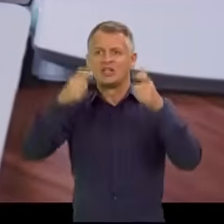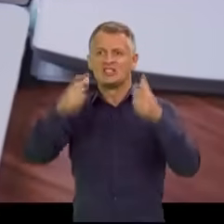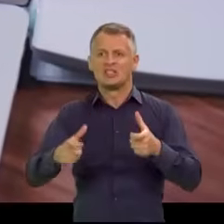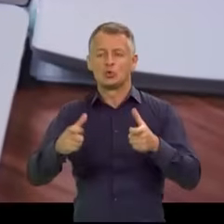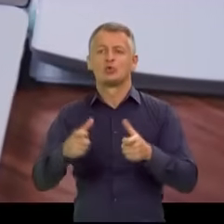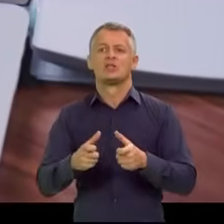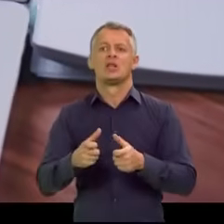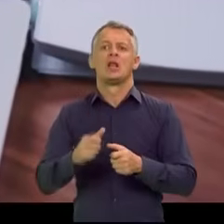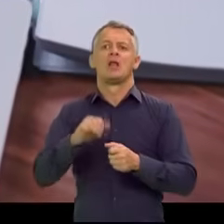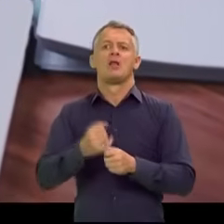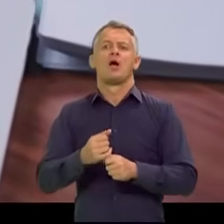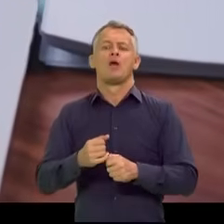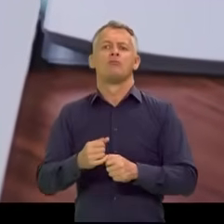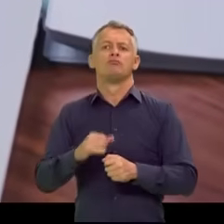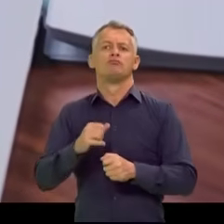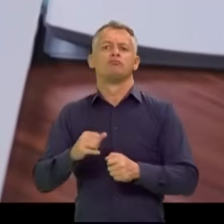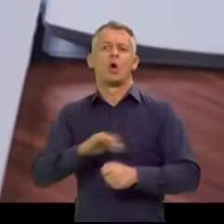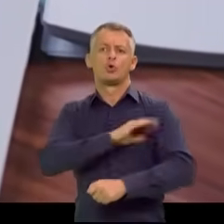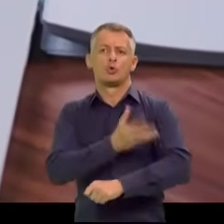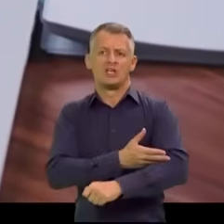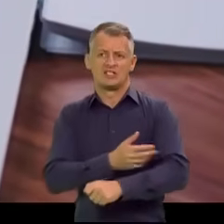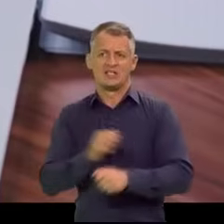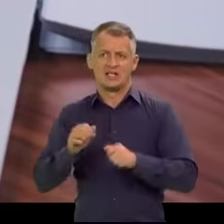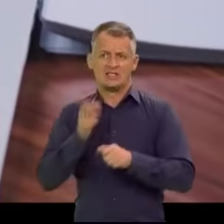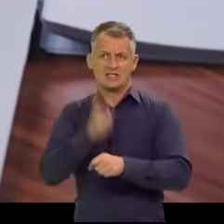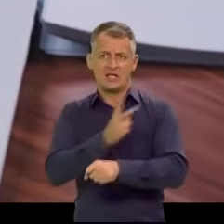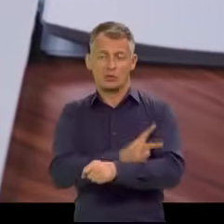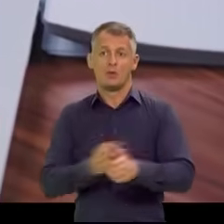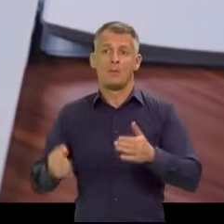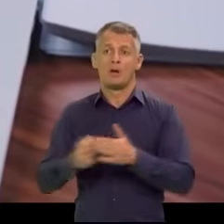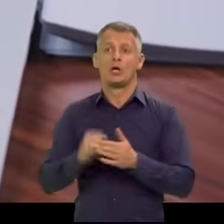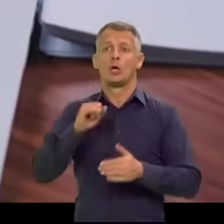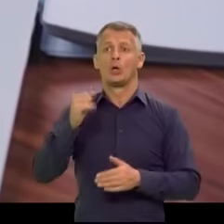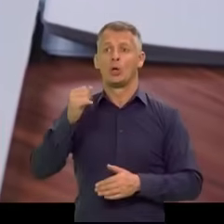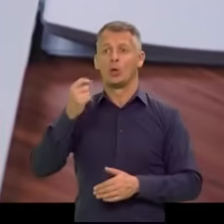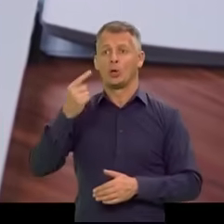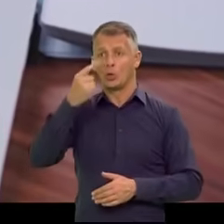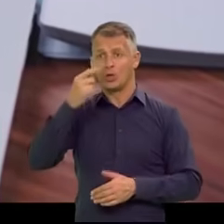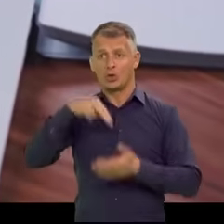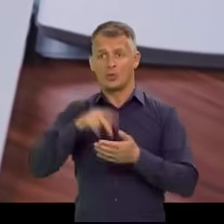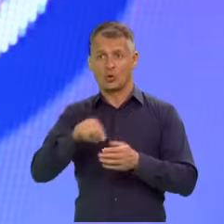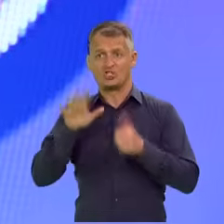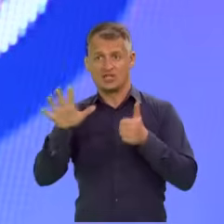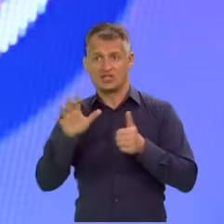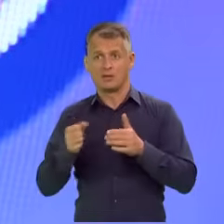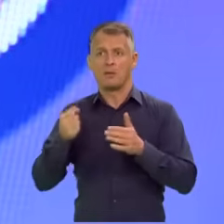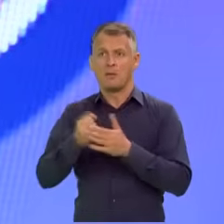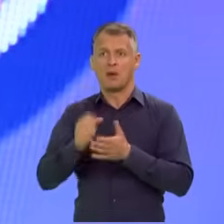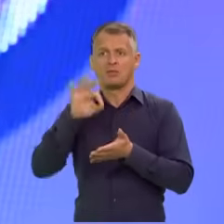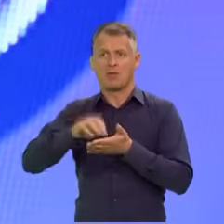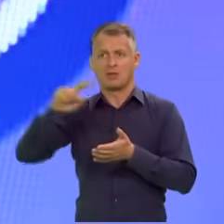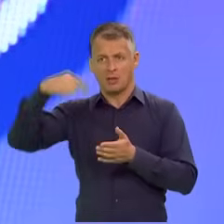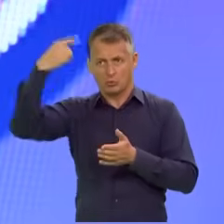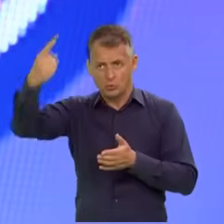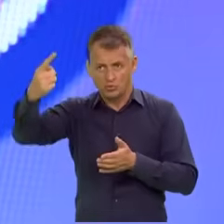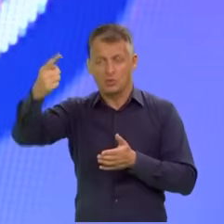administrației publice. Acesta va trebui finalizat până în iunie 2026. Până atunci însă, digitalizarea instituțiilor